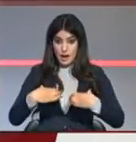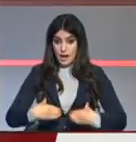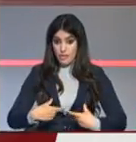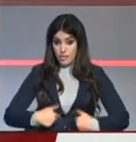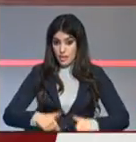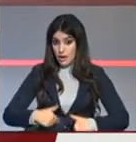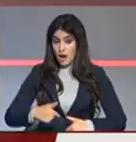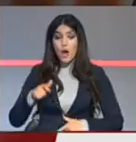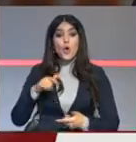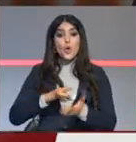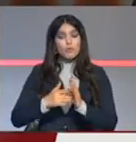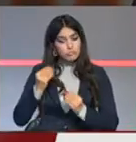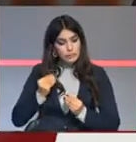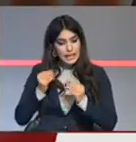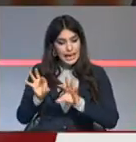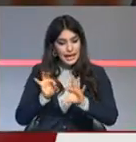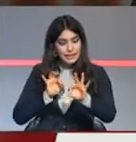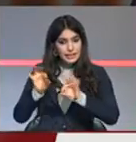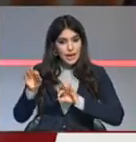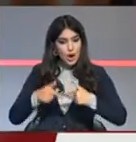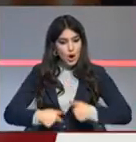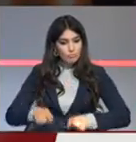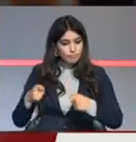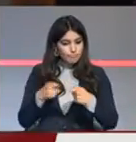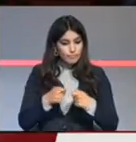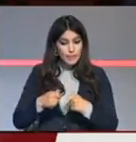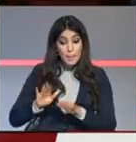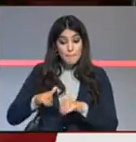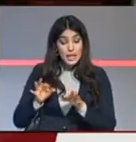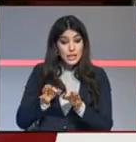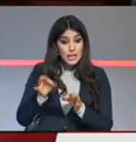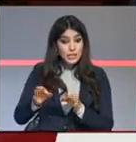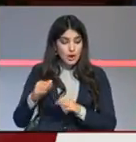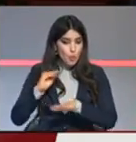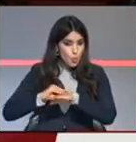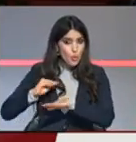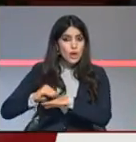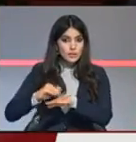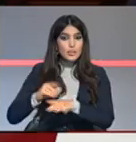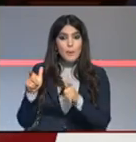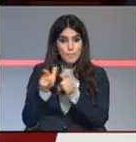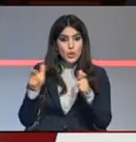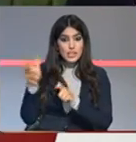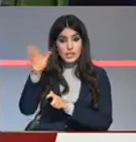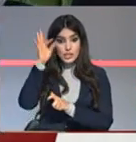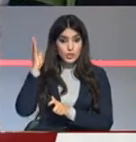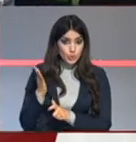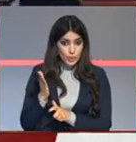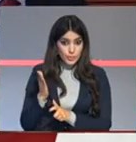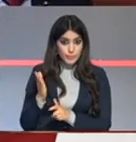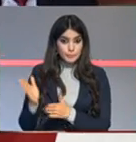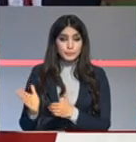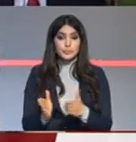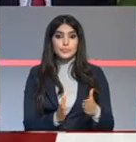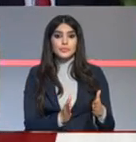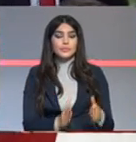الحكومي المقترحين تم اختيارهم بعناية وبعد تدقيق واستشارة من مؤسسات الدولة. لنا ما يكفي